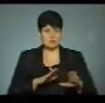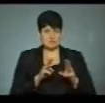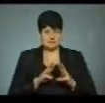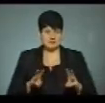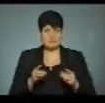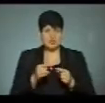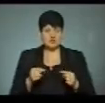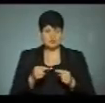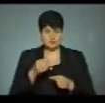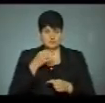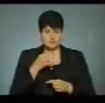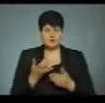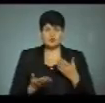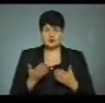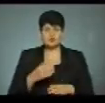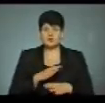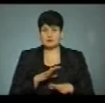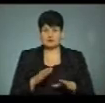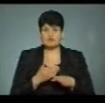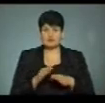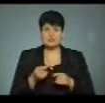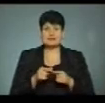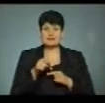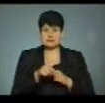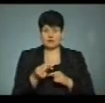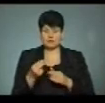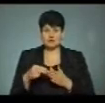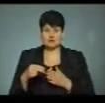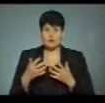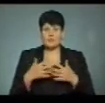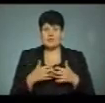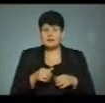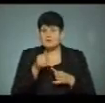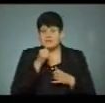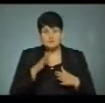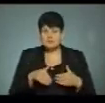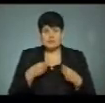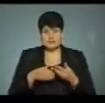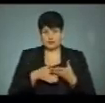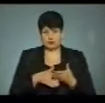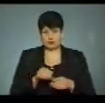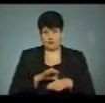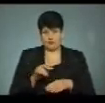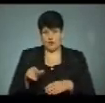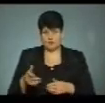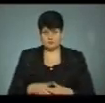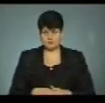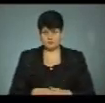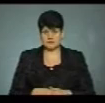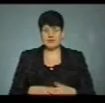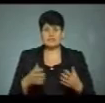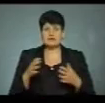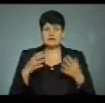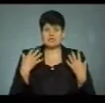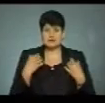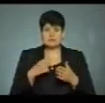чітко визначили, що якщо не буде виділено цих коштів, закуплено відповідне обладнання, ми не зможемо надати допомогу таким хворим. Начальник міського управління